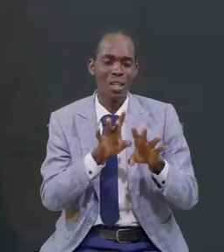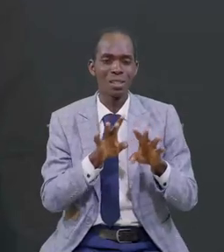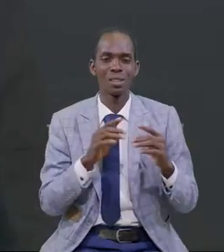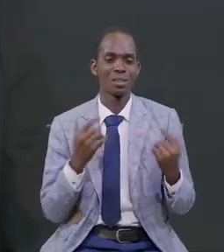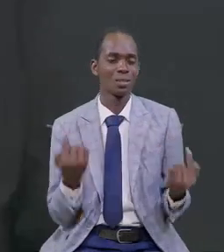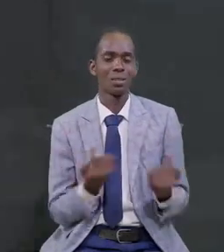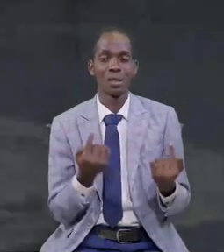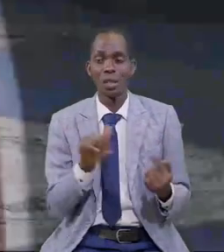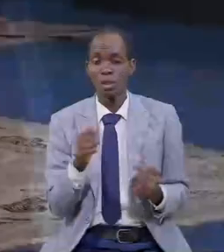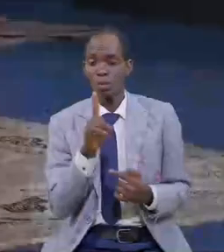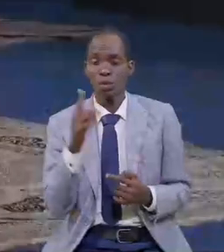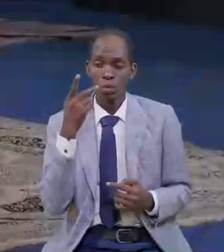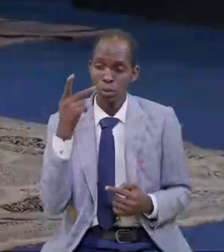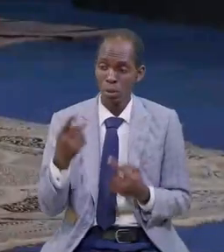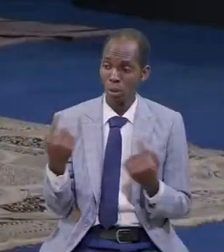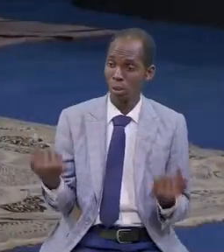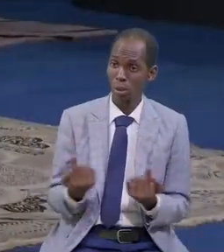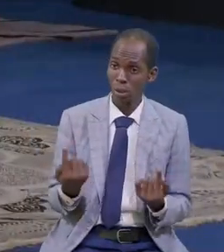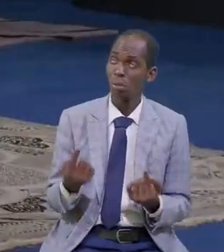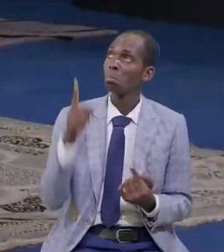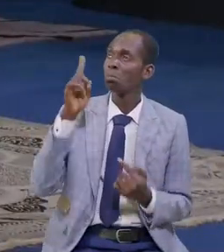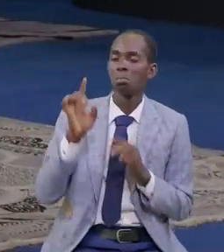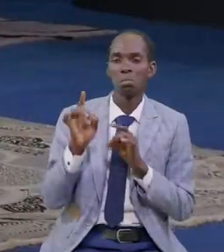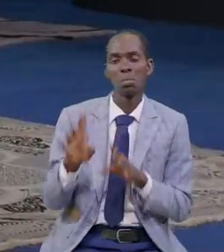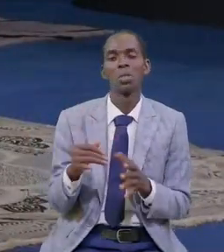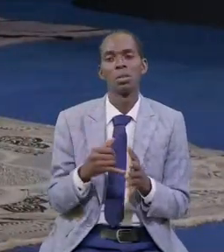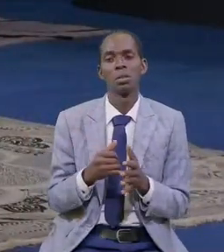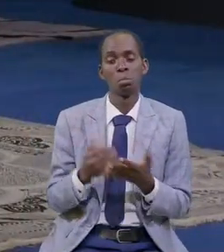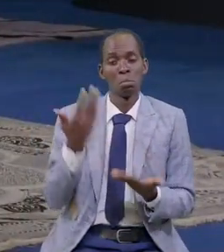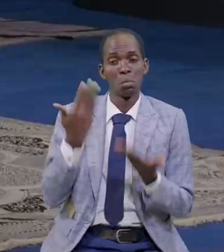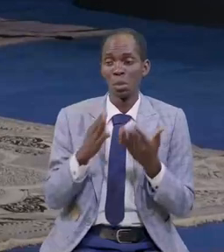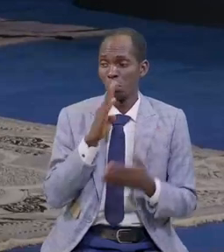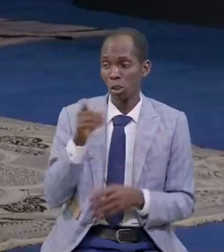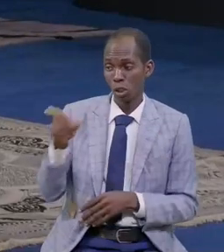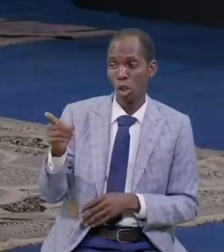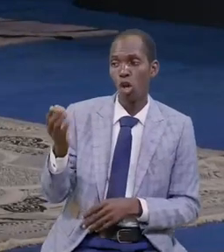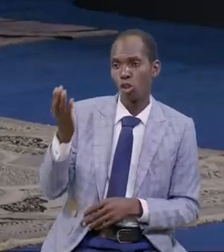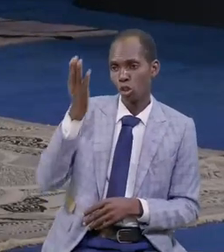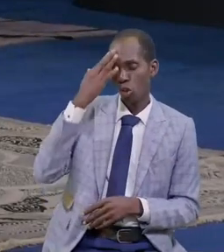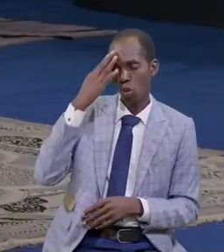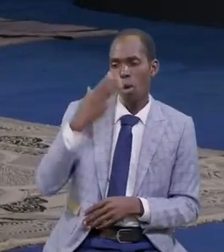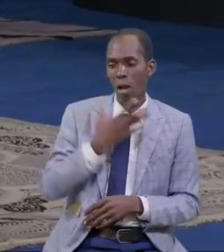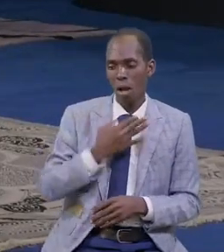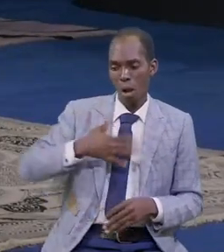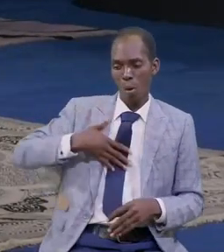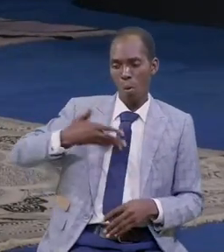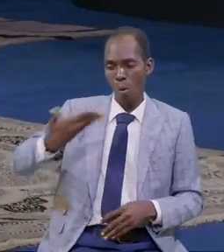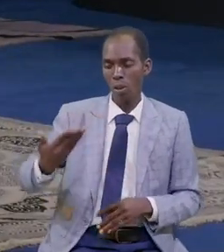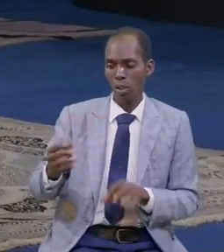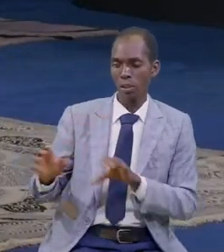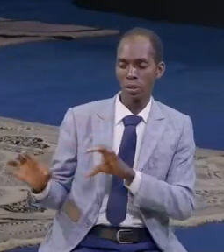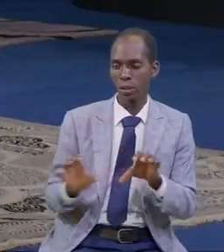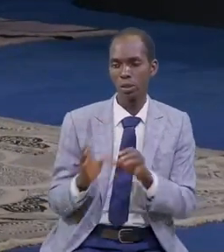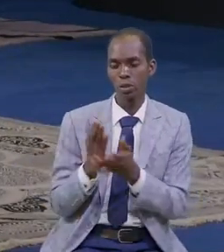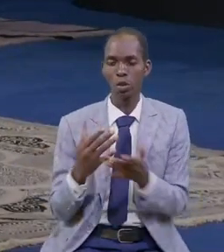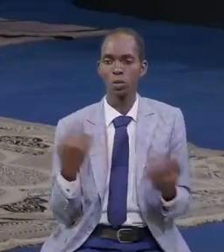l'iniquité partout où l'iniquité est retrouvée celui qui délibérément et